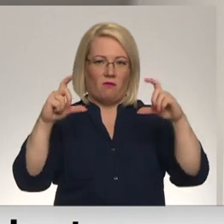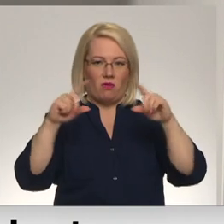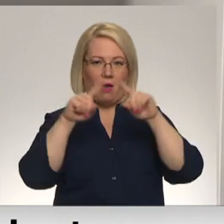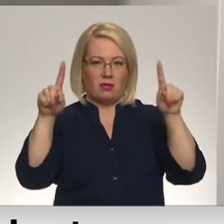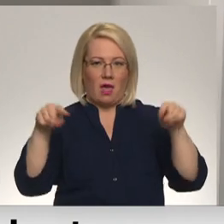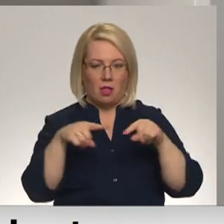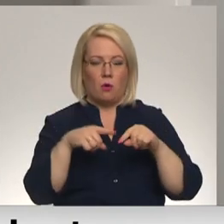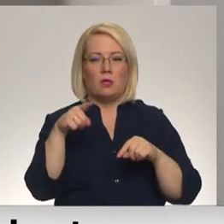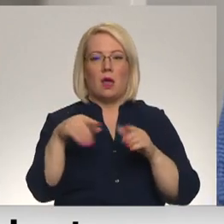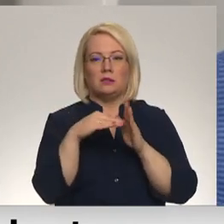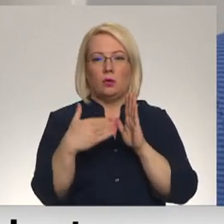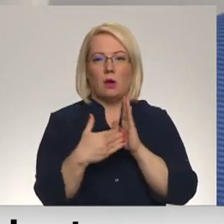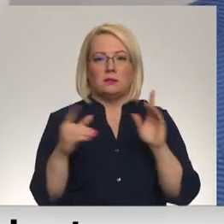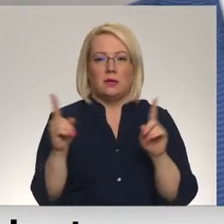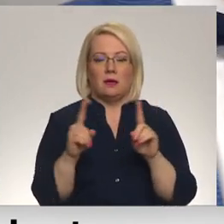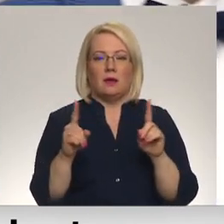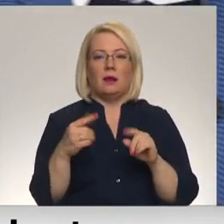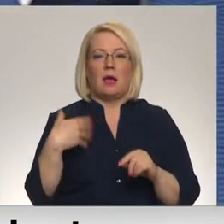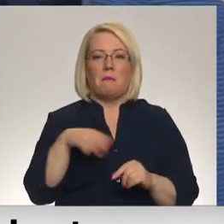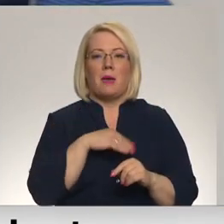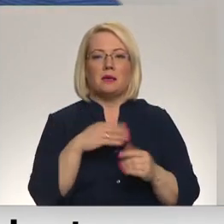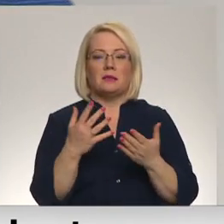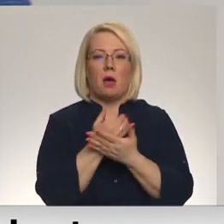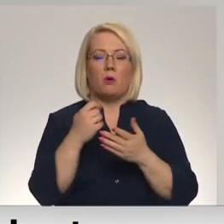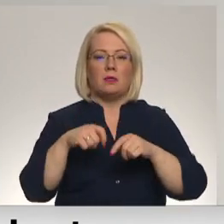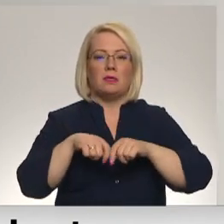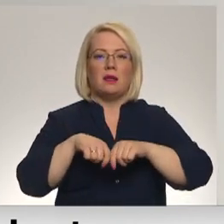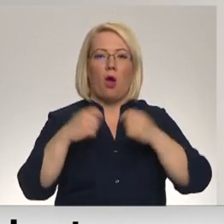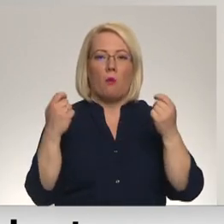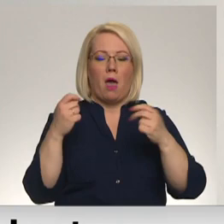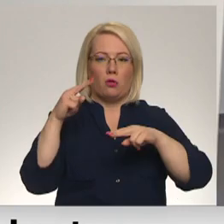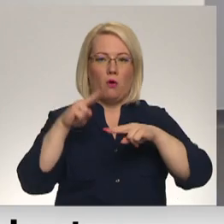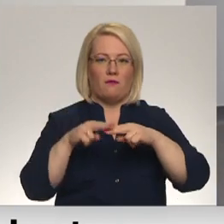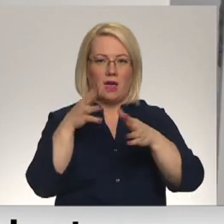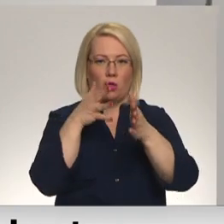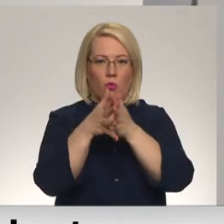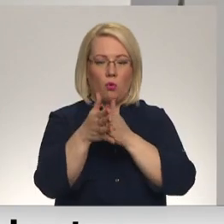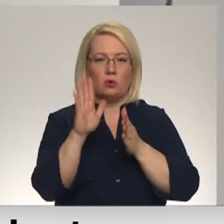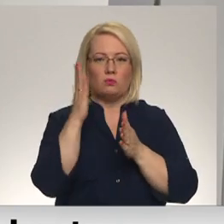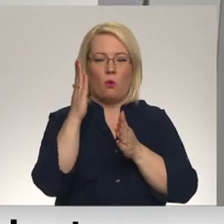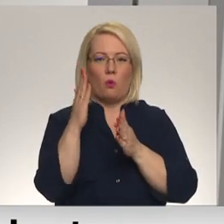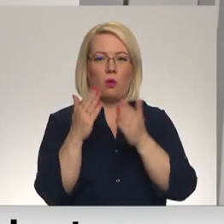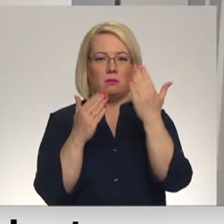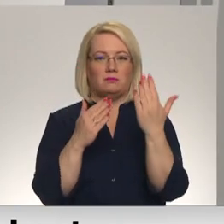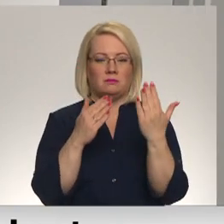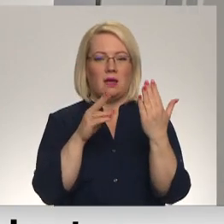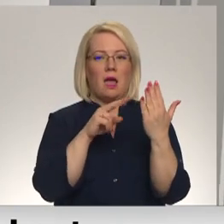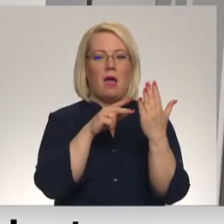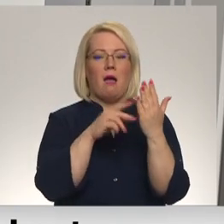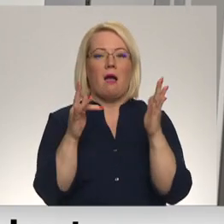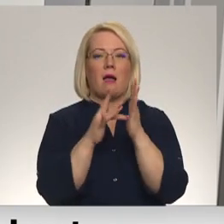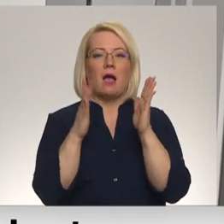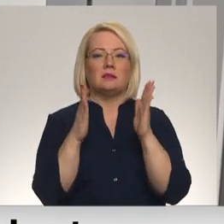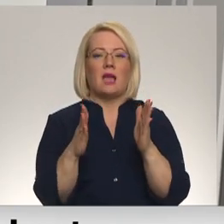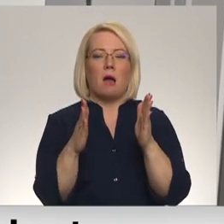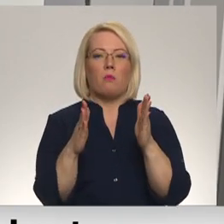ir situācija tāda, kad mēs dabojam traumētu orbītu un spoguļa attēlu no kādam vajadzētu būt ideālam simetriskam